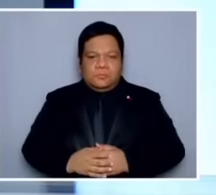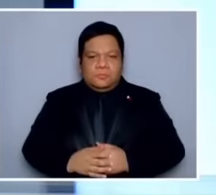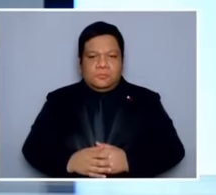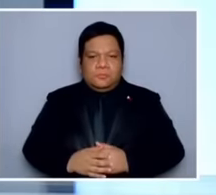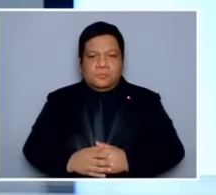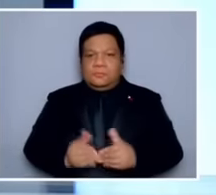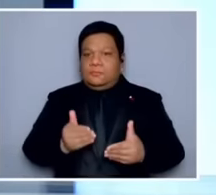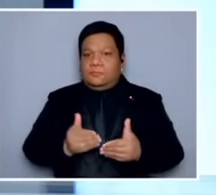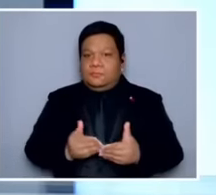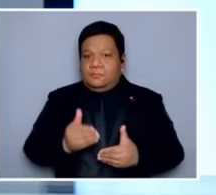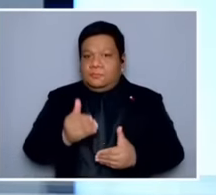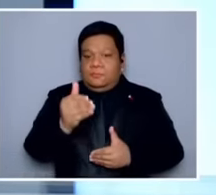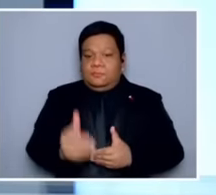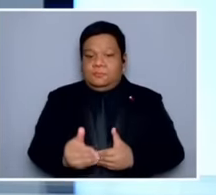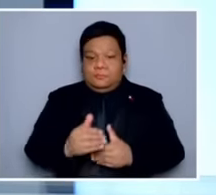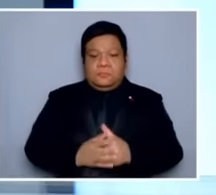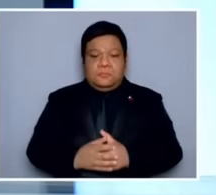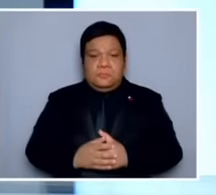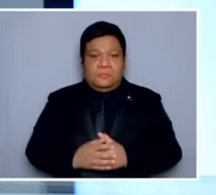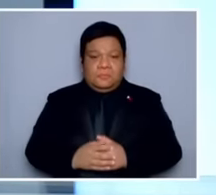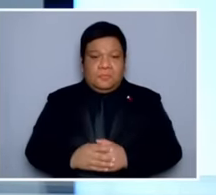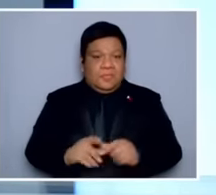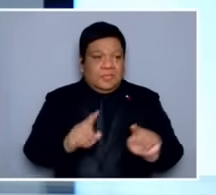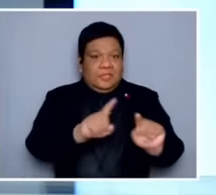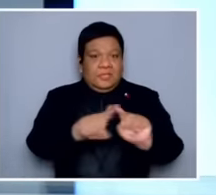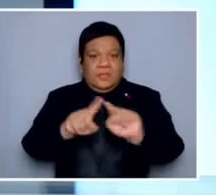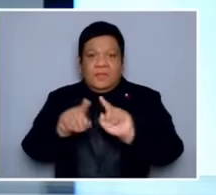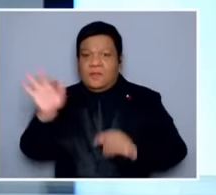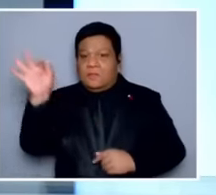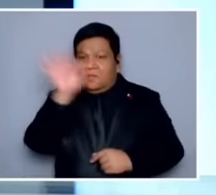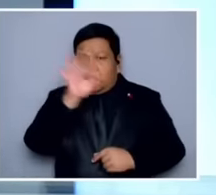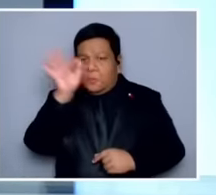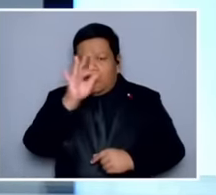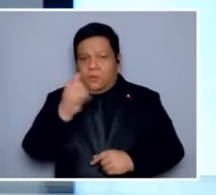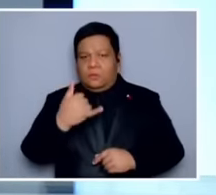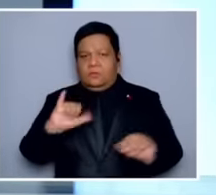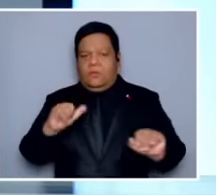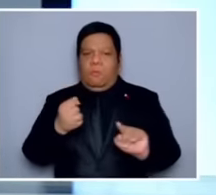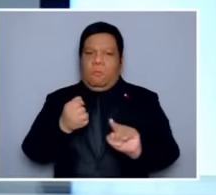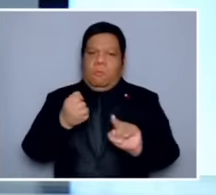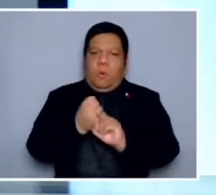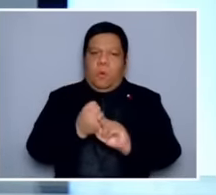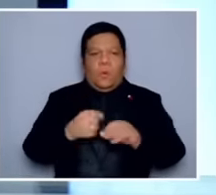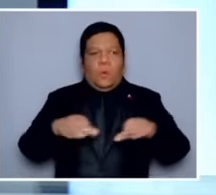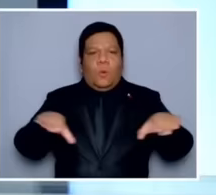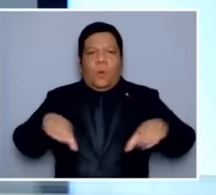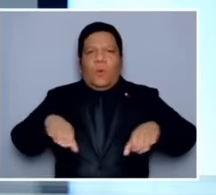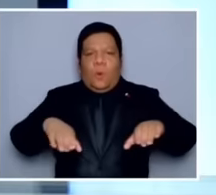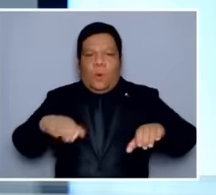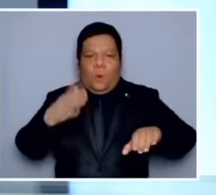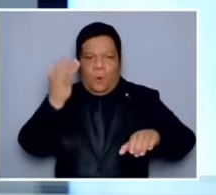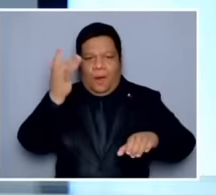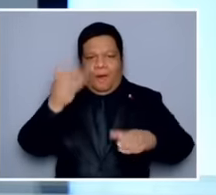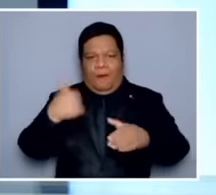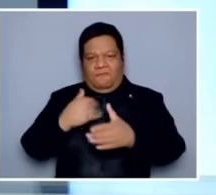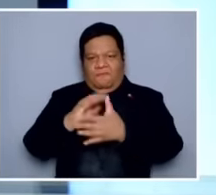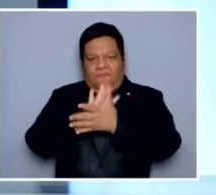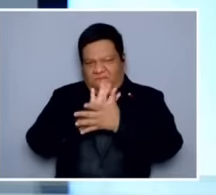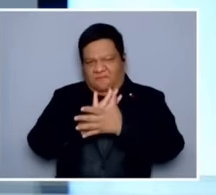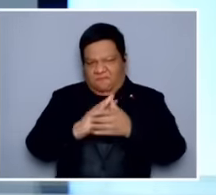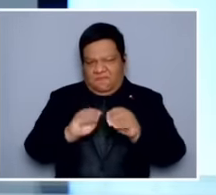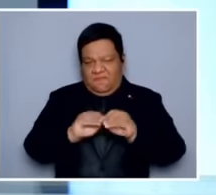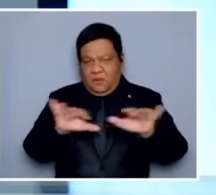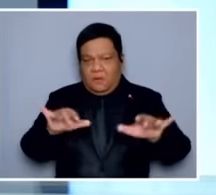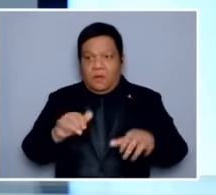Ramdam pa rin ng maraming Pinoy ang epekto ng pandemya sa kanilang kabuhayan. Habang hirap pa rin silang maitawid ang pang-araw-araw